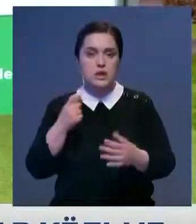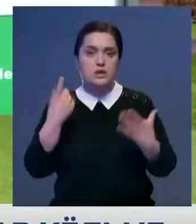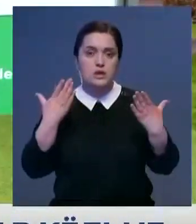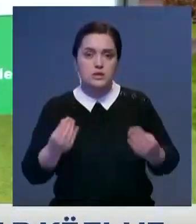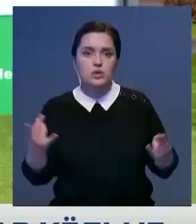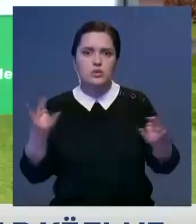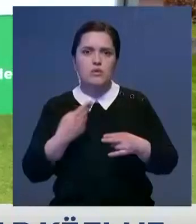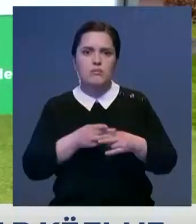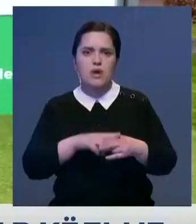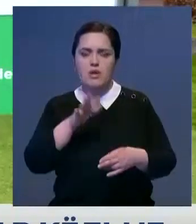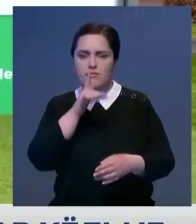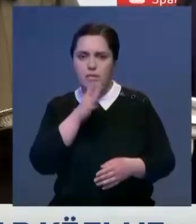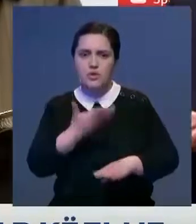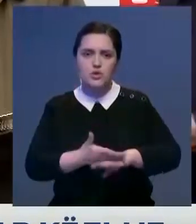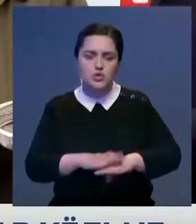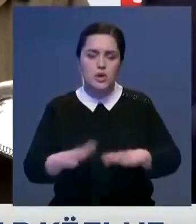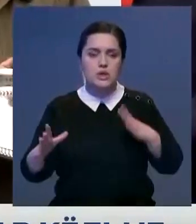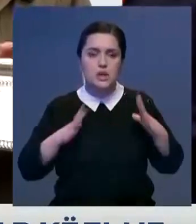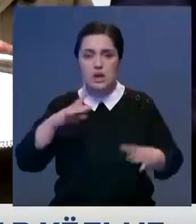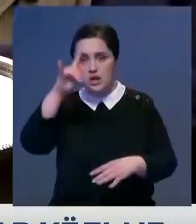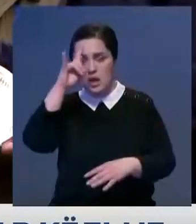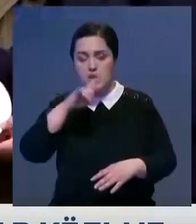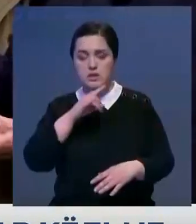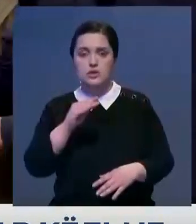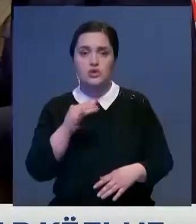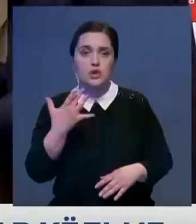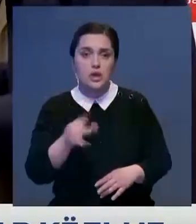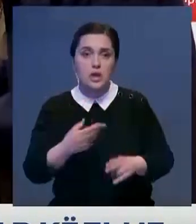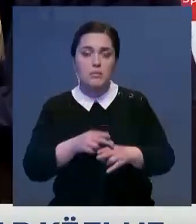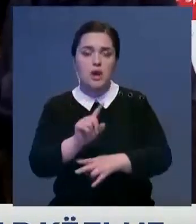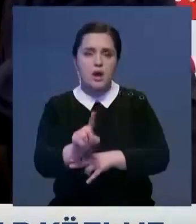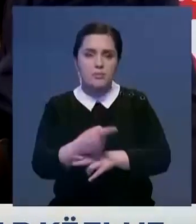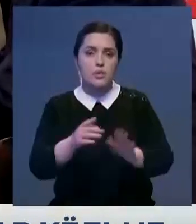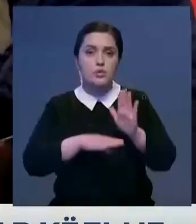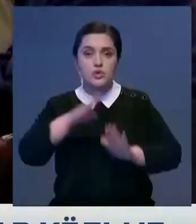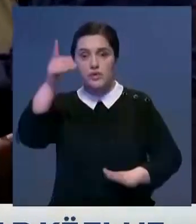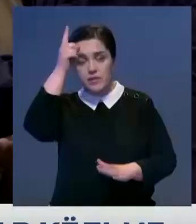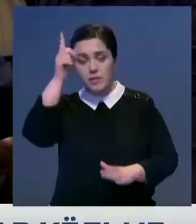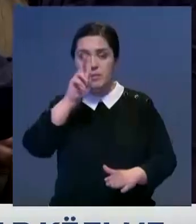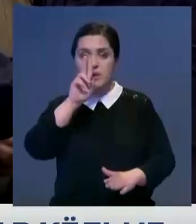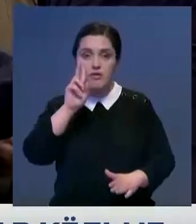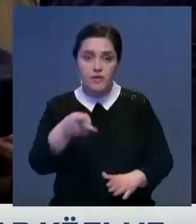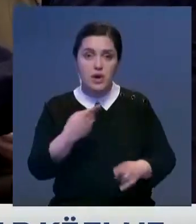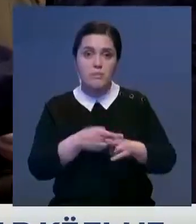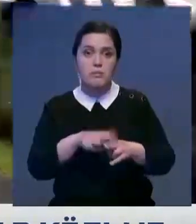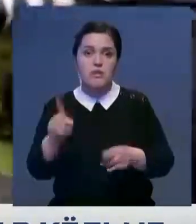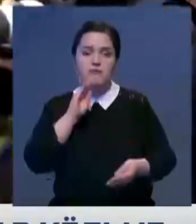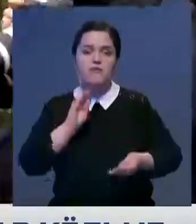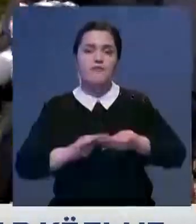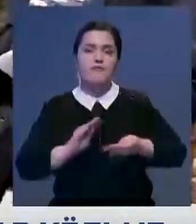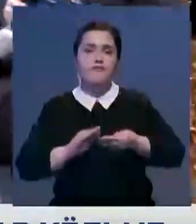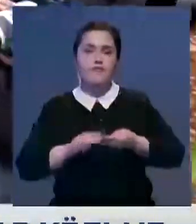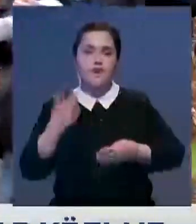день. Это годы тяжелых тренировок. Казахстанского жокея считают одним из лучших в Германии. 2 года подряд он сохраняет свой